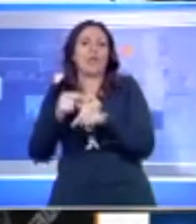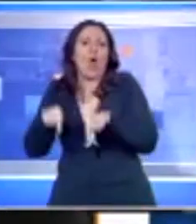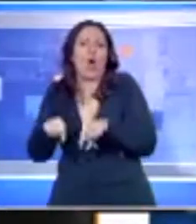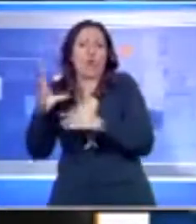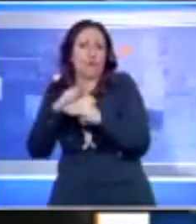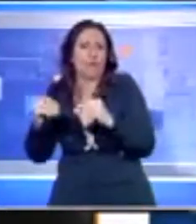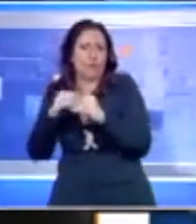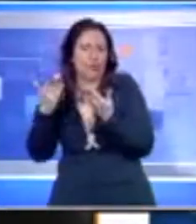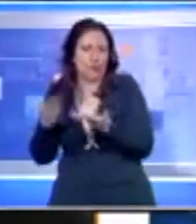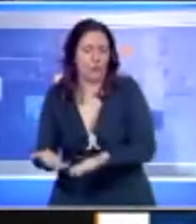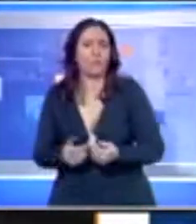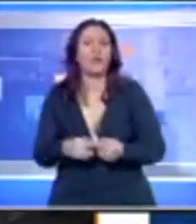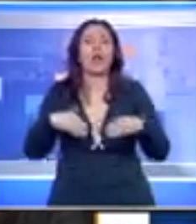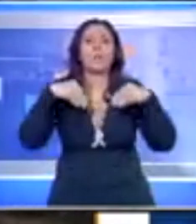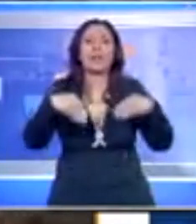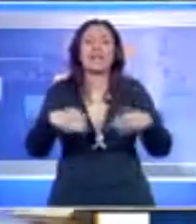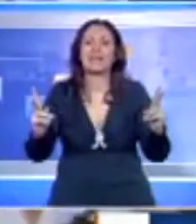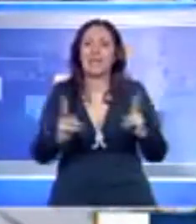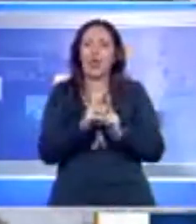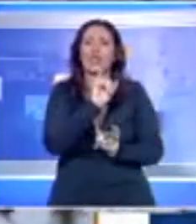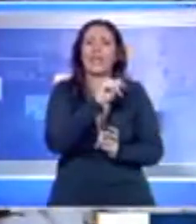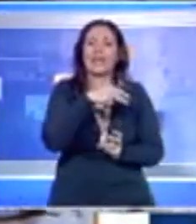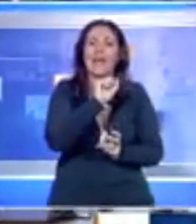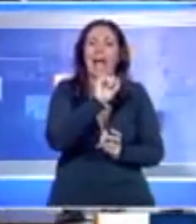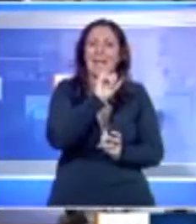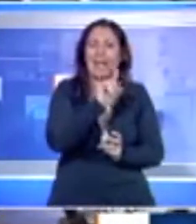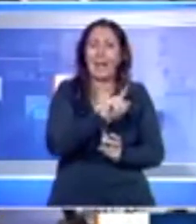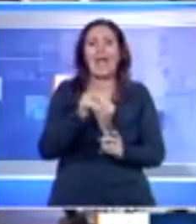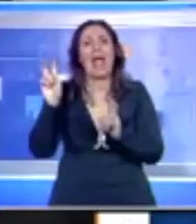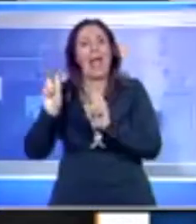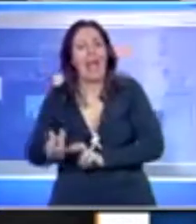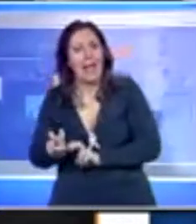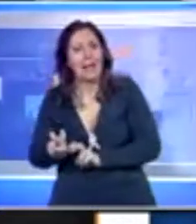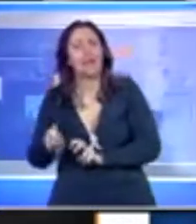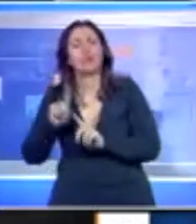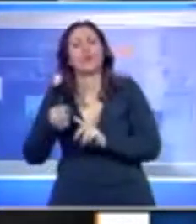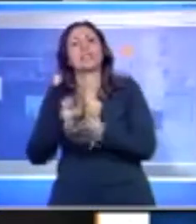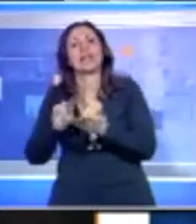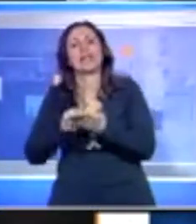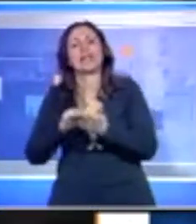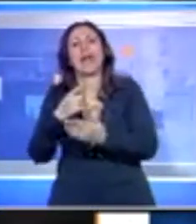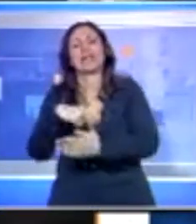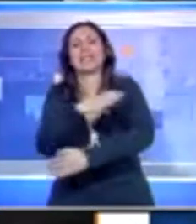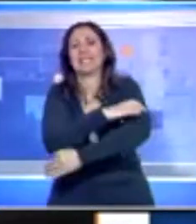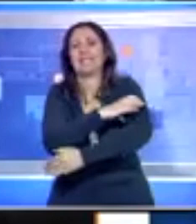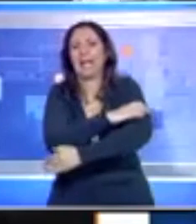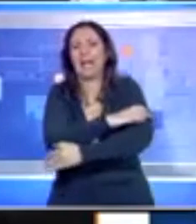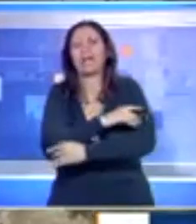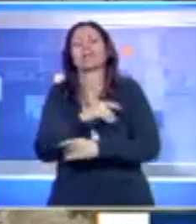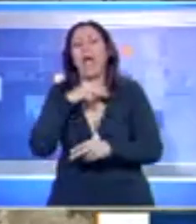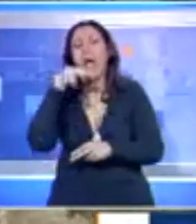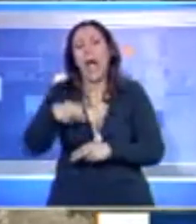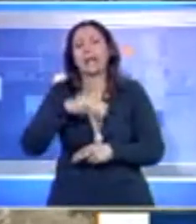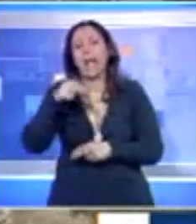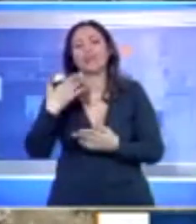questo presenti all'incontro anche inail ed enel oltre segretari regionali di cgil cisl e uil che da anni ormai chiedono un